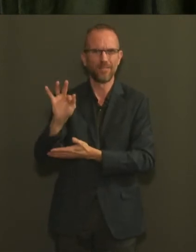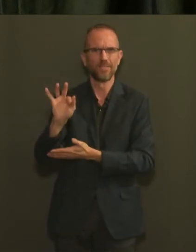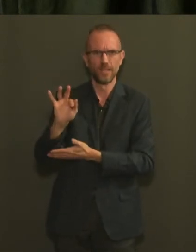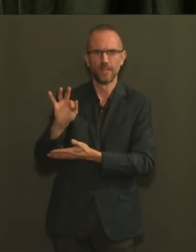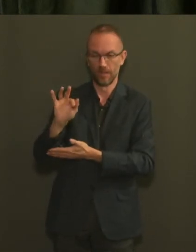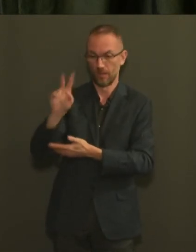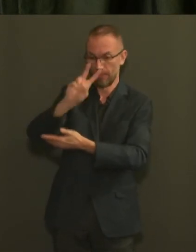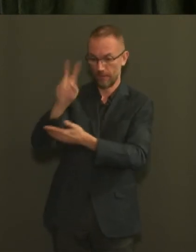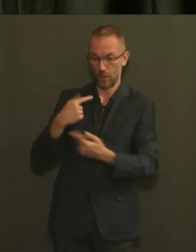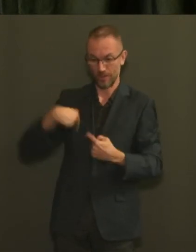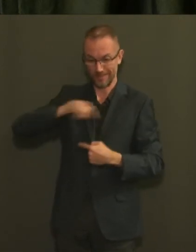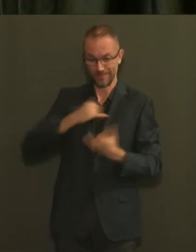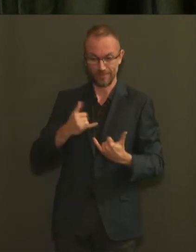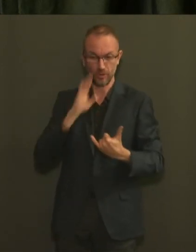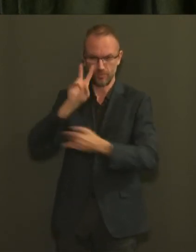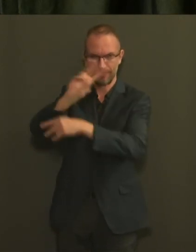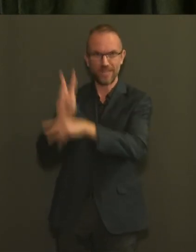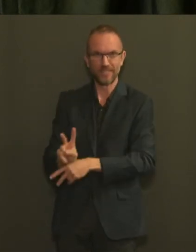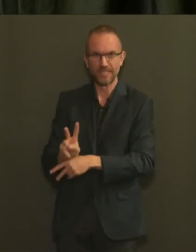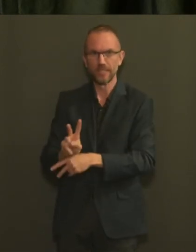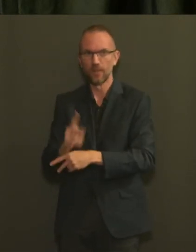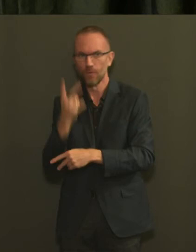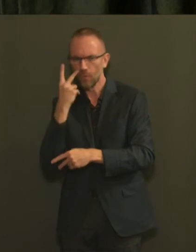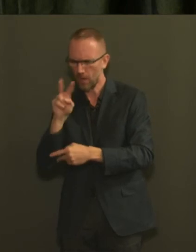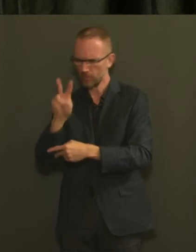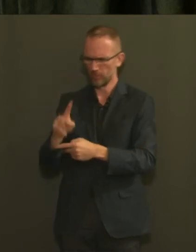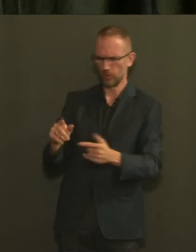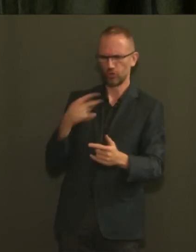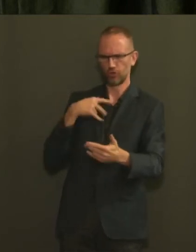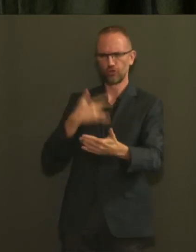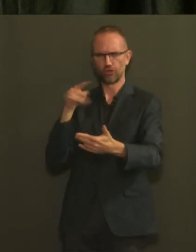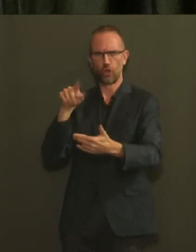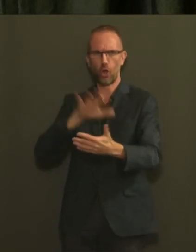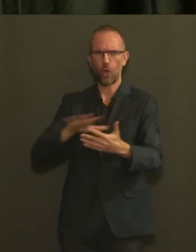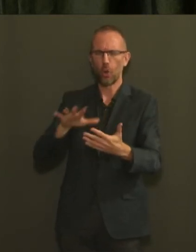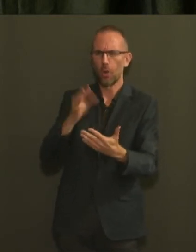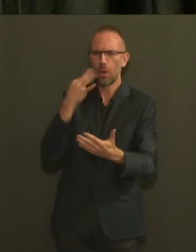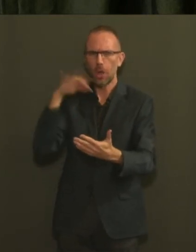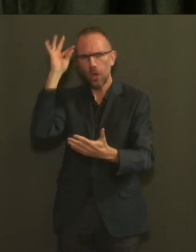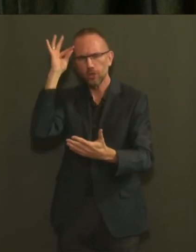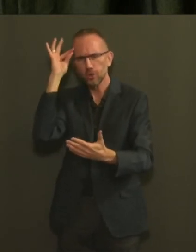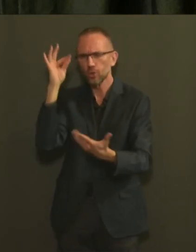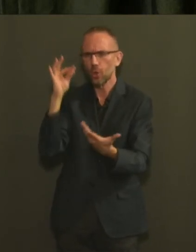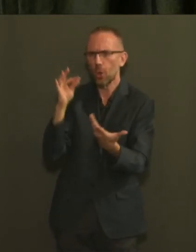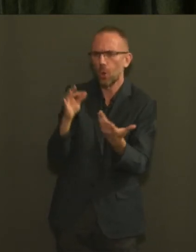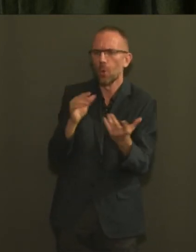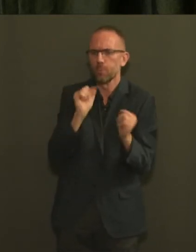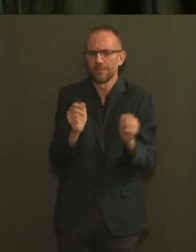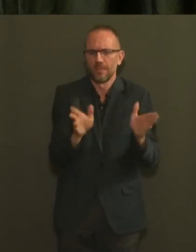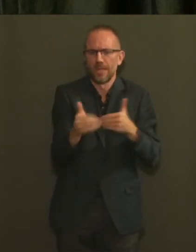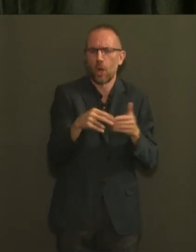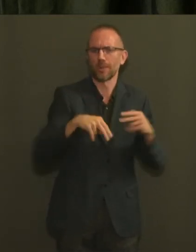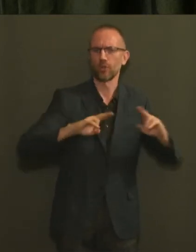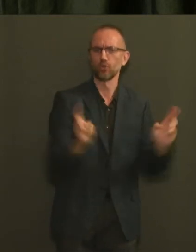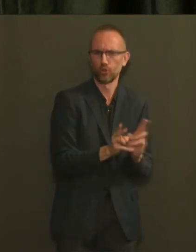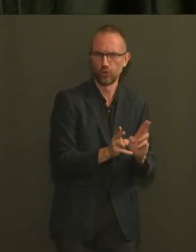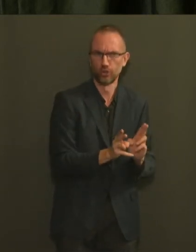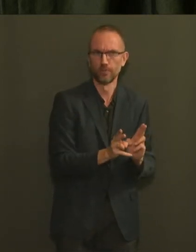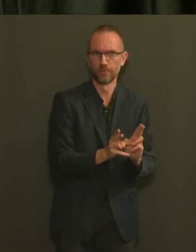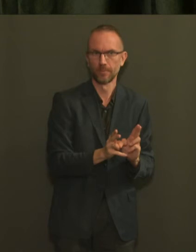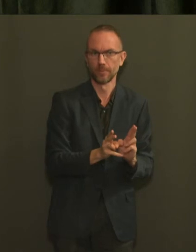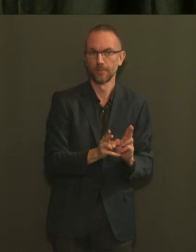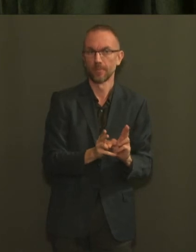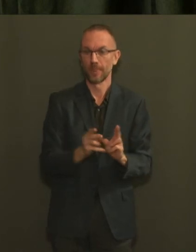a été fortement remonté donc il est plus que probable que vous ayez à faire cette quarantaine à votre retour